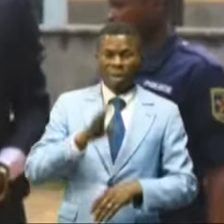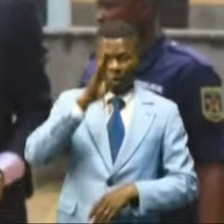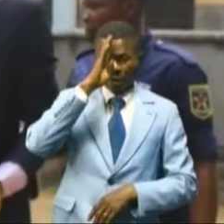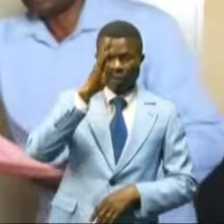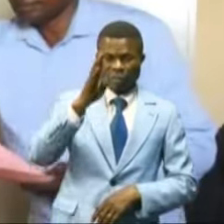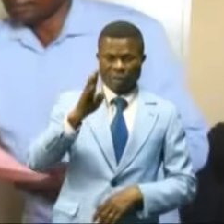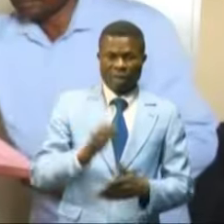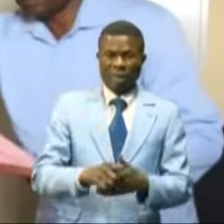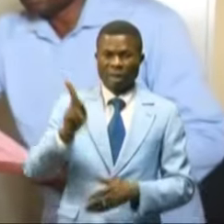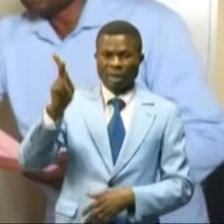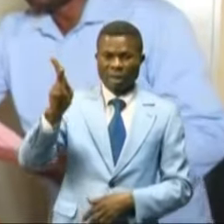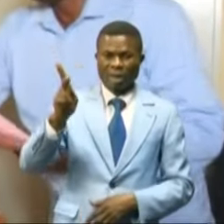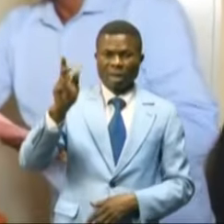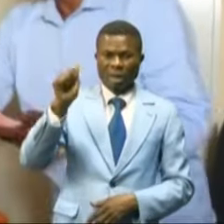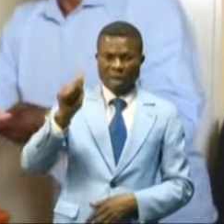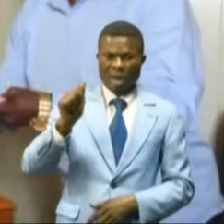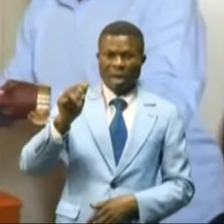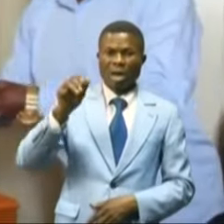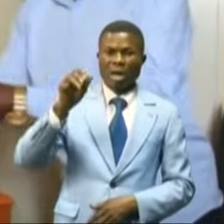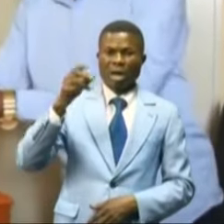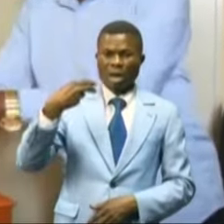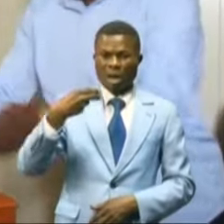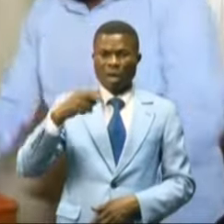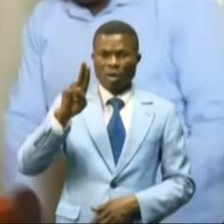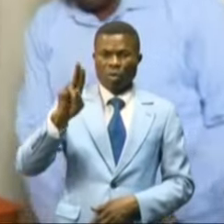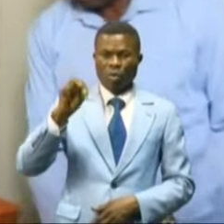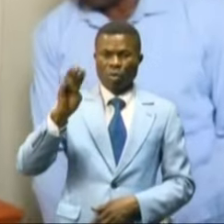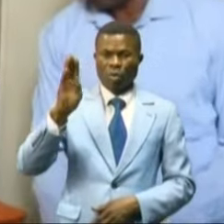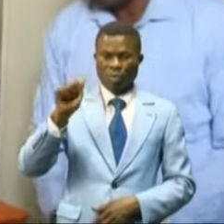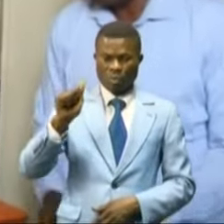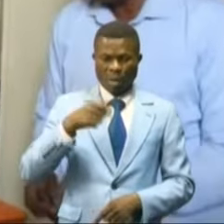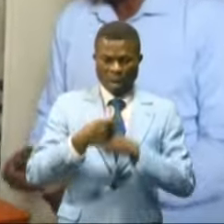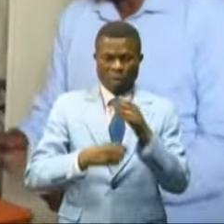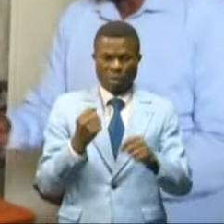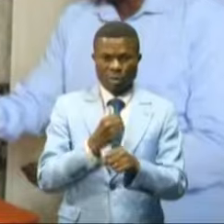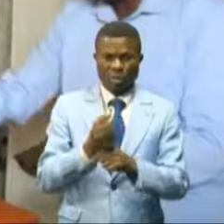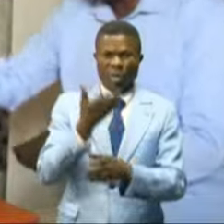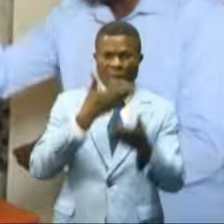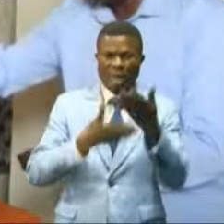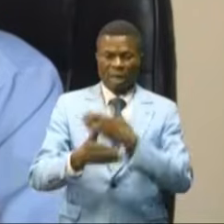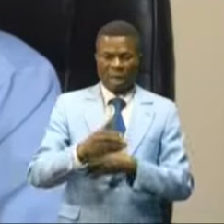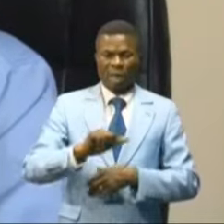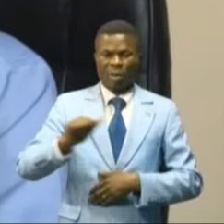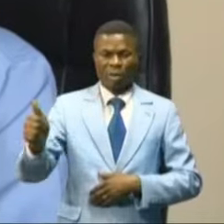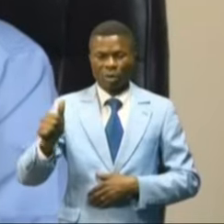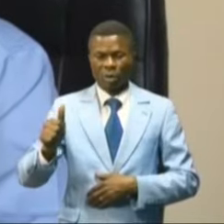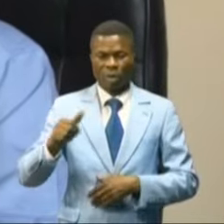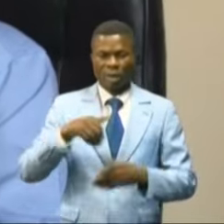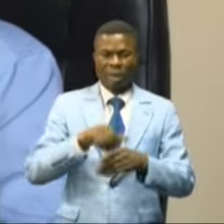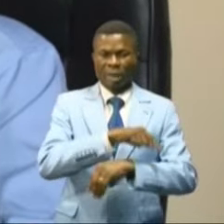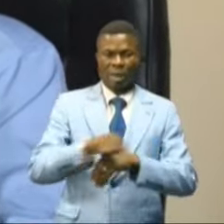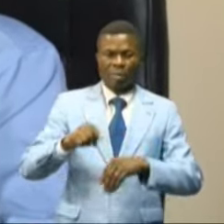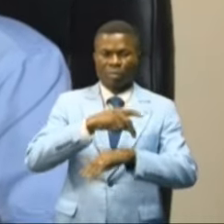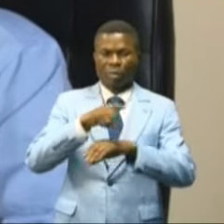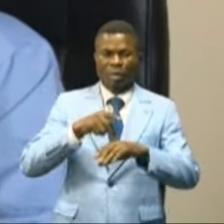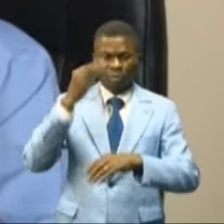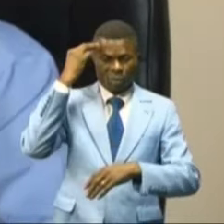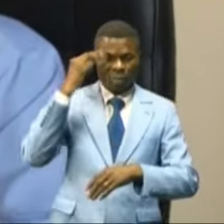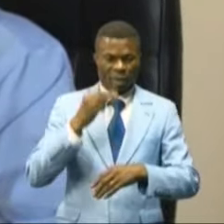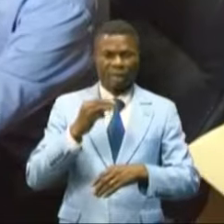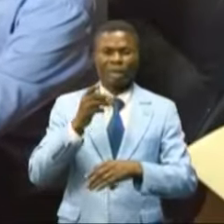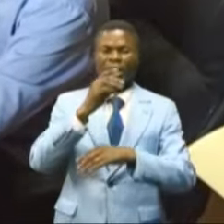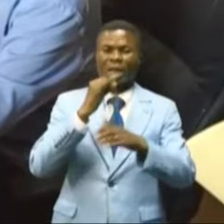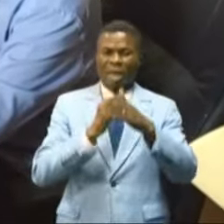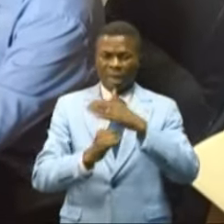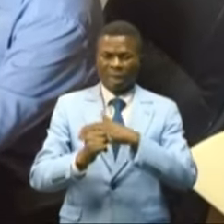a officiellement pris ses fonctions ce lundi 12 août 2024, succédant à Noël Lumbunteba au sein du ministère provincial de l'Intérieur,